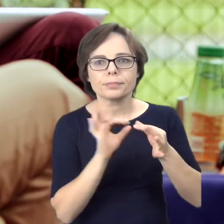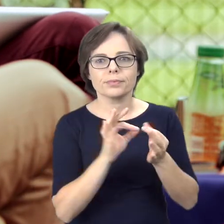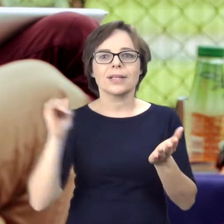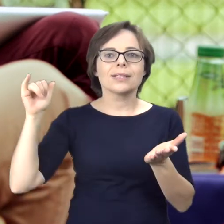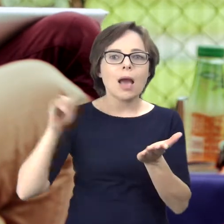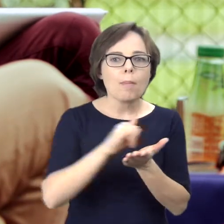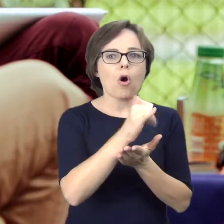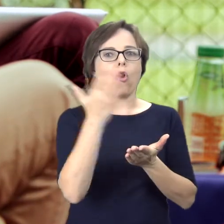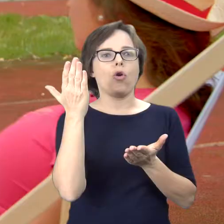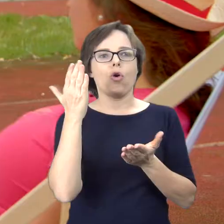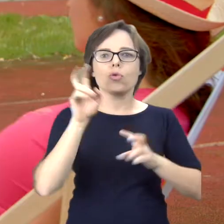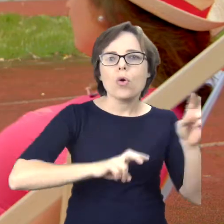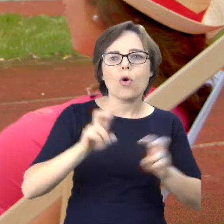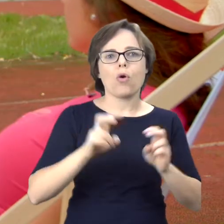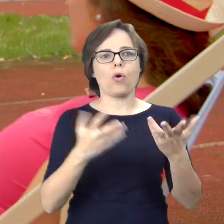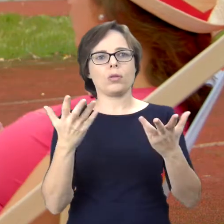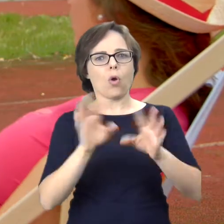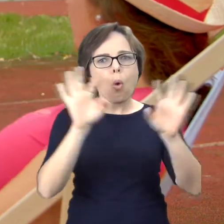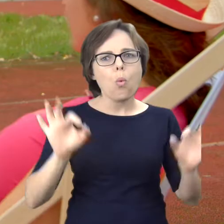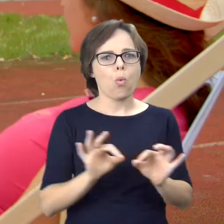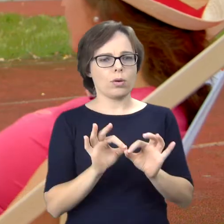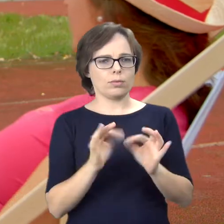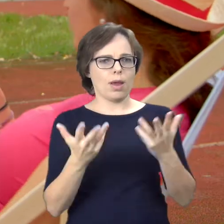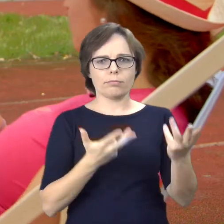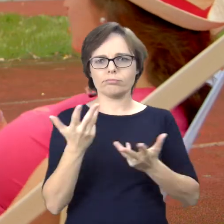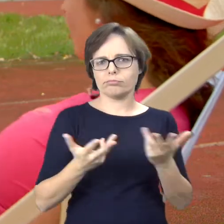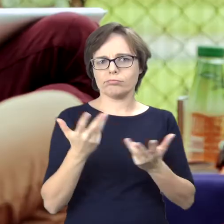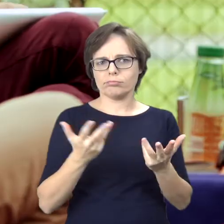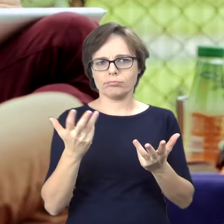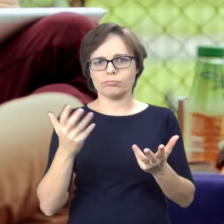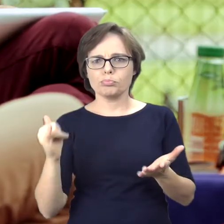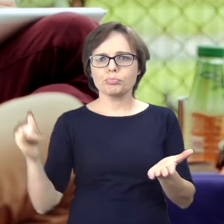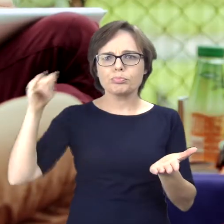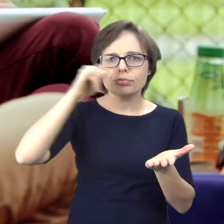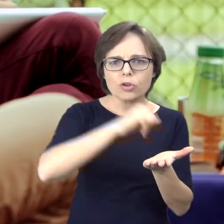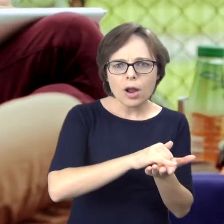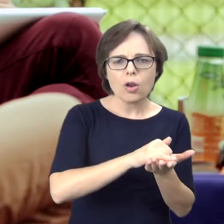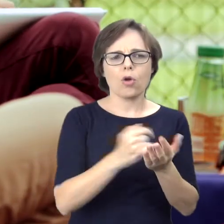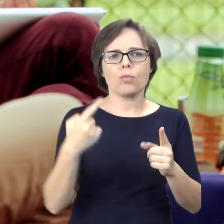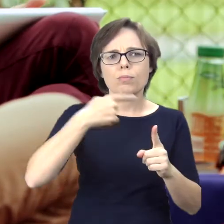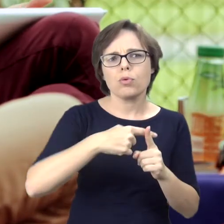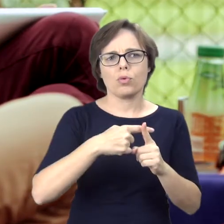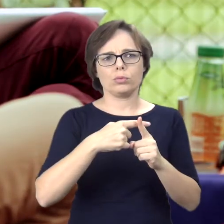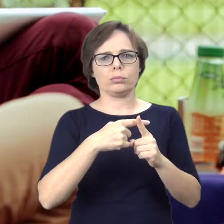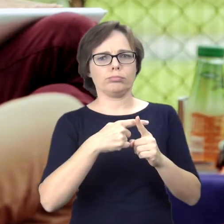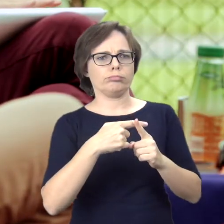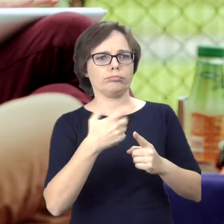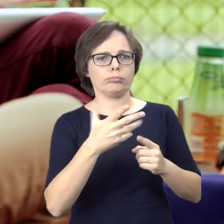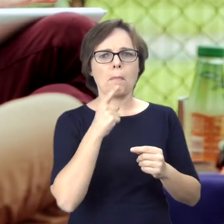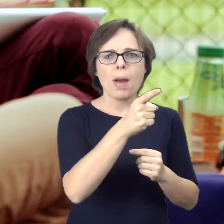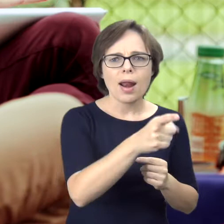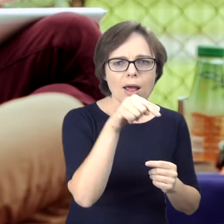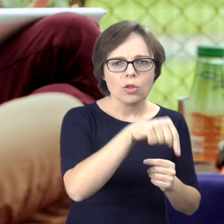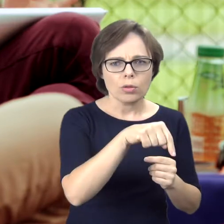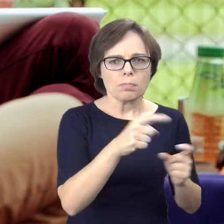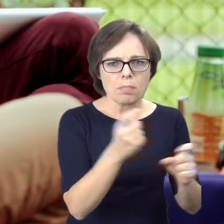samolotów, hoteli, no w ogóle skoordynowanie przelotów i maratonów w